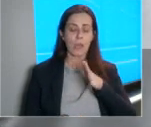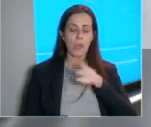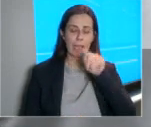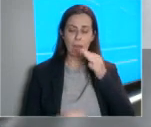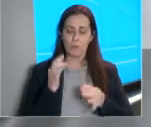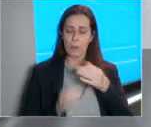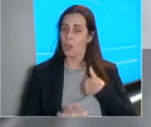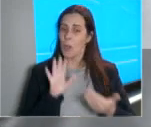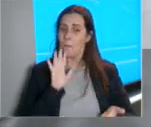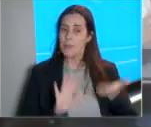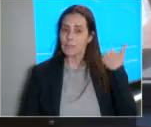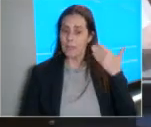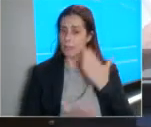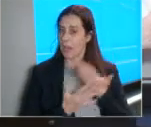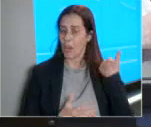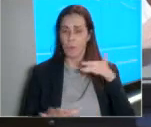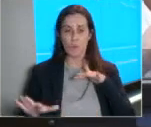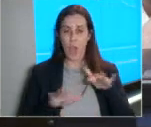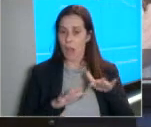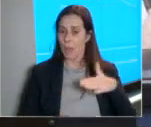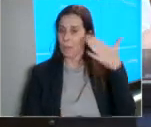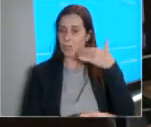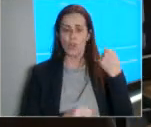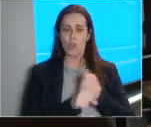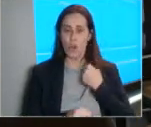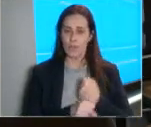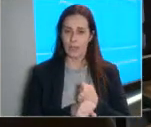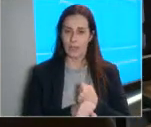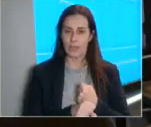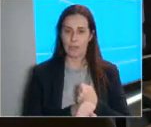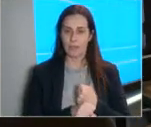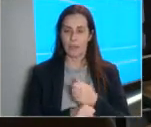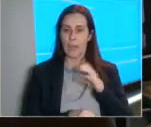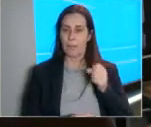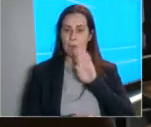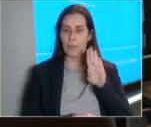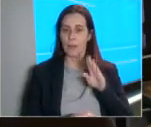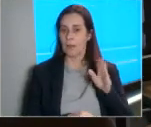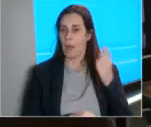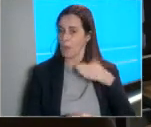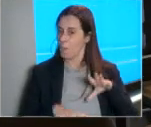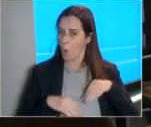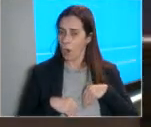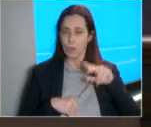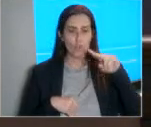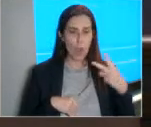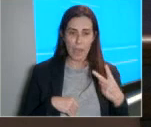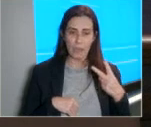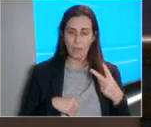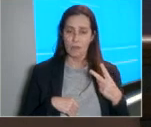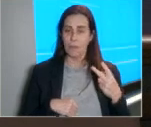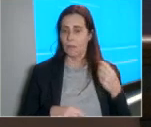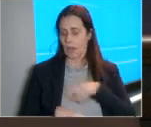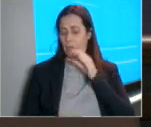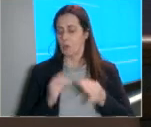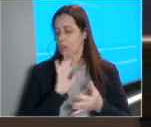למשפט. אנחנו מזמן היינו כבר עם ממשלה ומדינה שמתפקדת וכולי, אם נתניהו למשל היה מוכן להיות שני ולמצות את